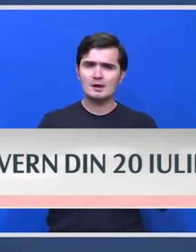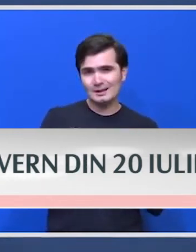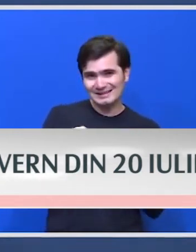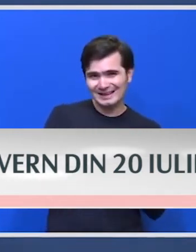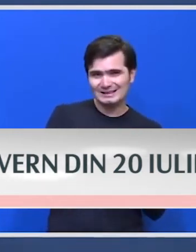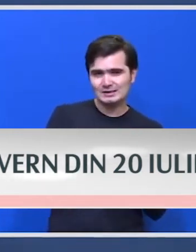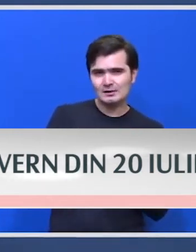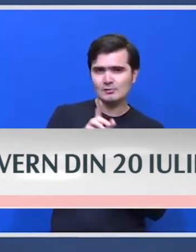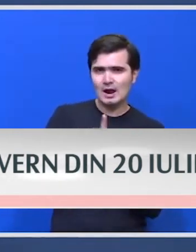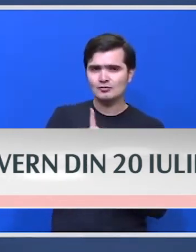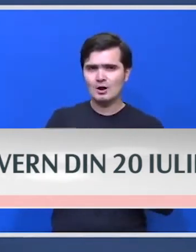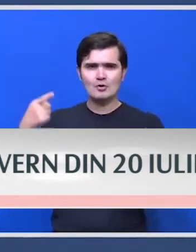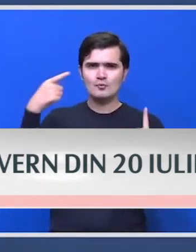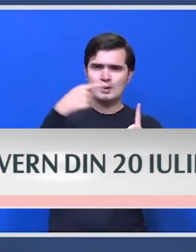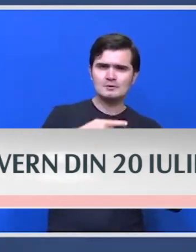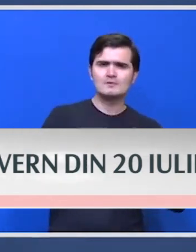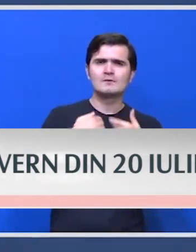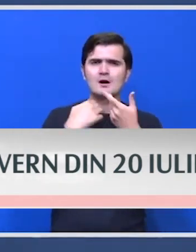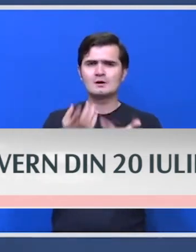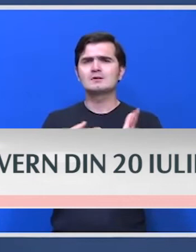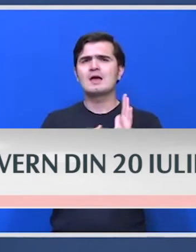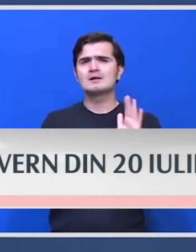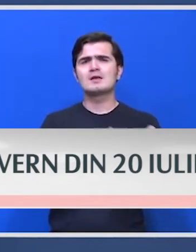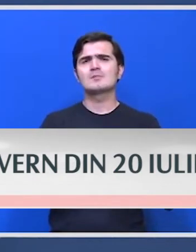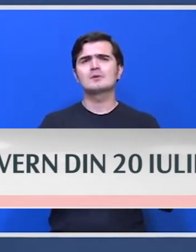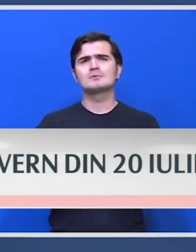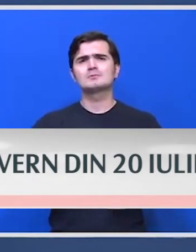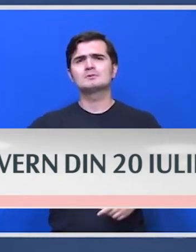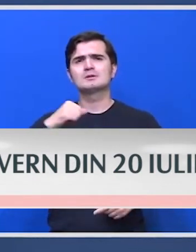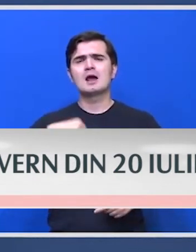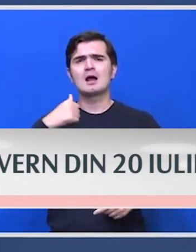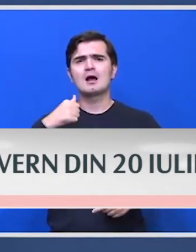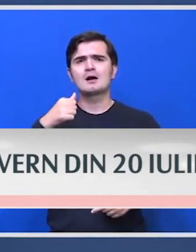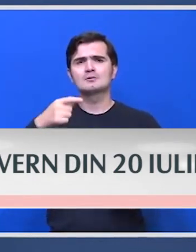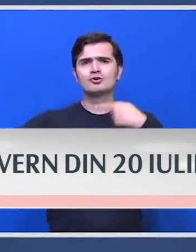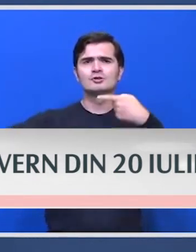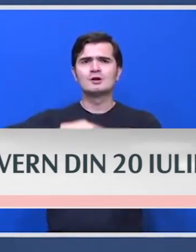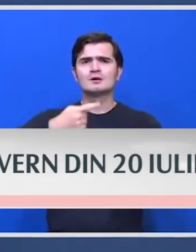același obiectiv, exemple pentru tânăra generație în perioada următoare,